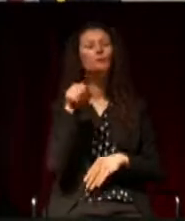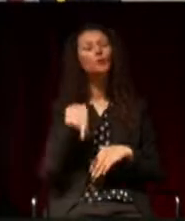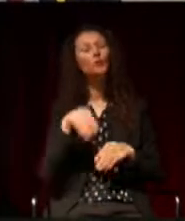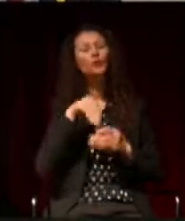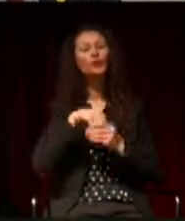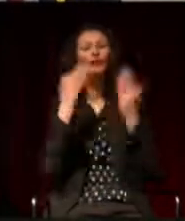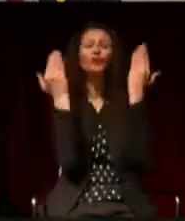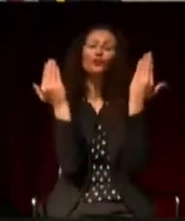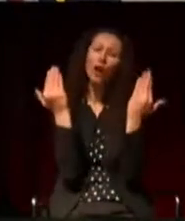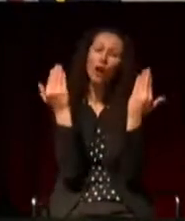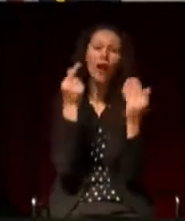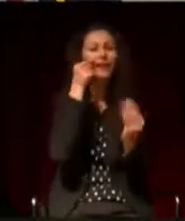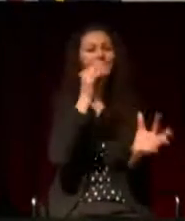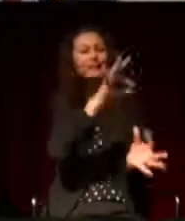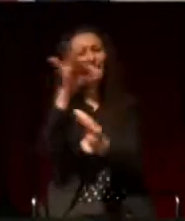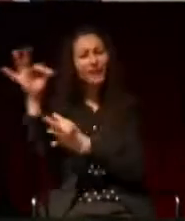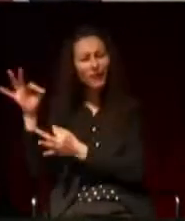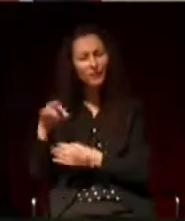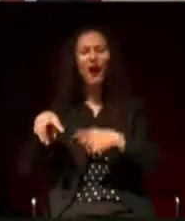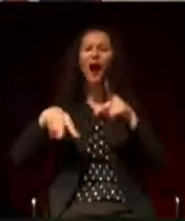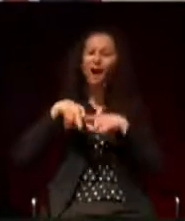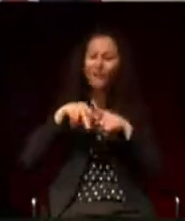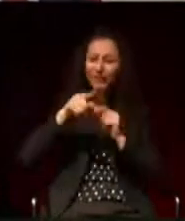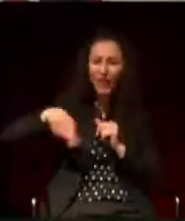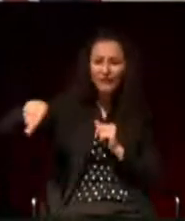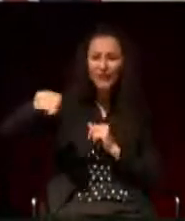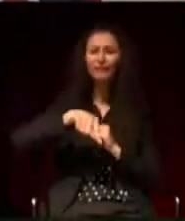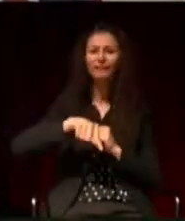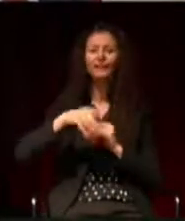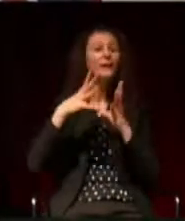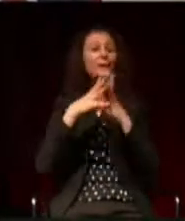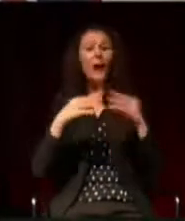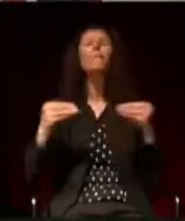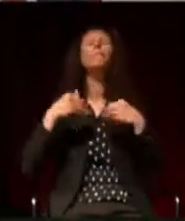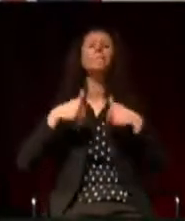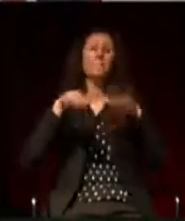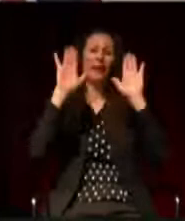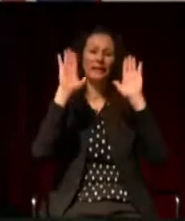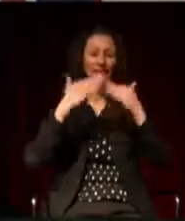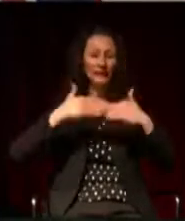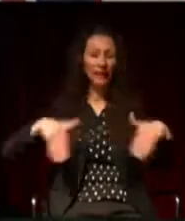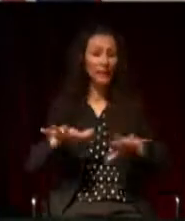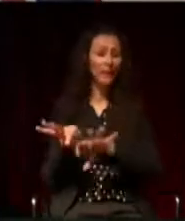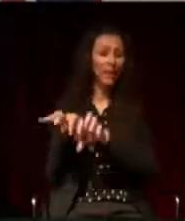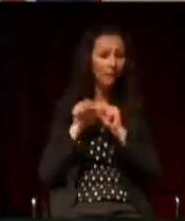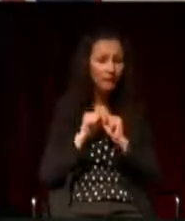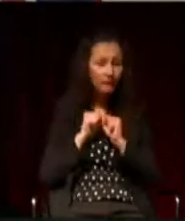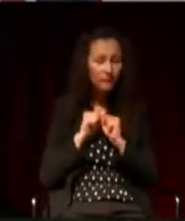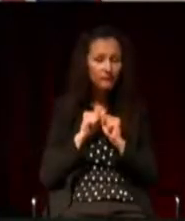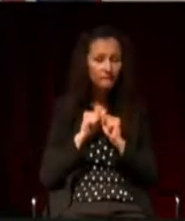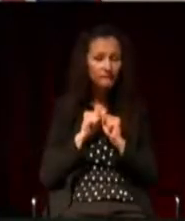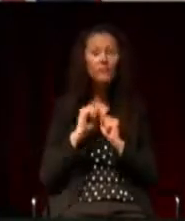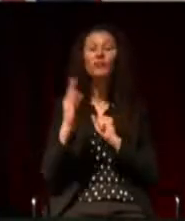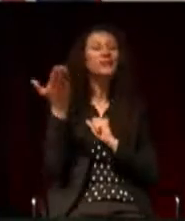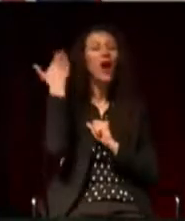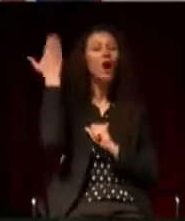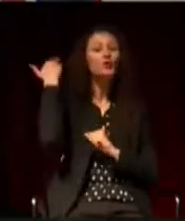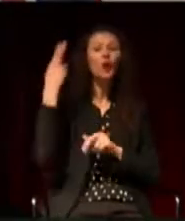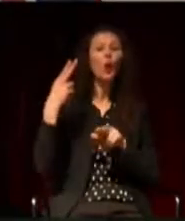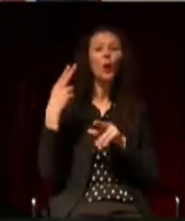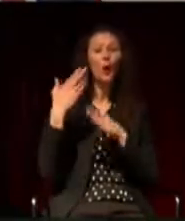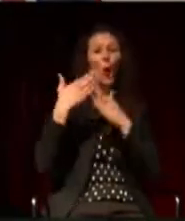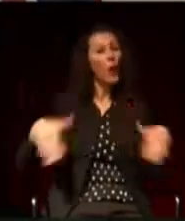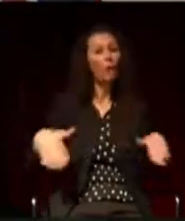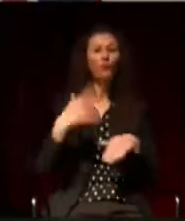inşallah insanlarımızı afetlerde kaybetmeyiz. Tedbirler alarak daha önceden